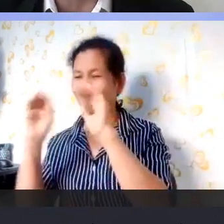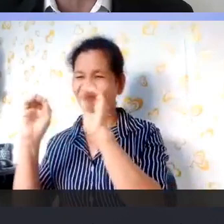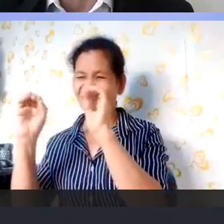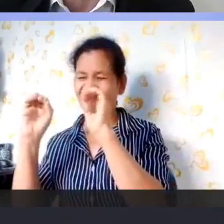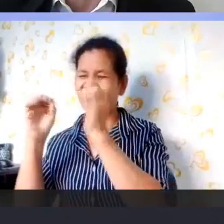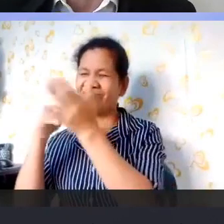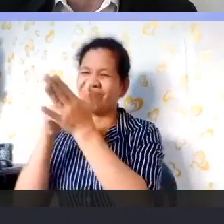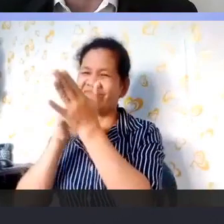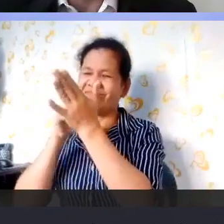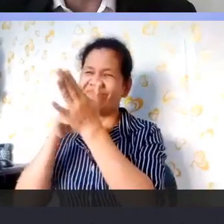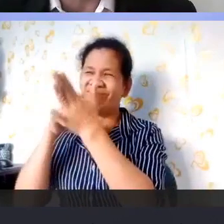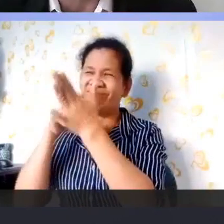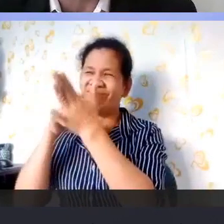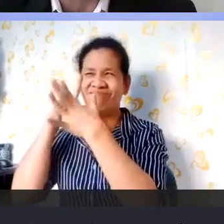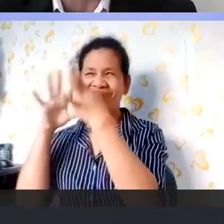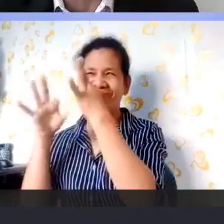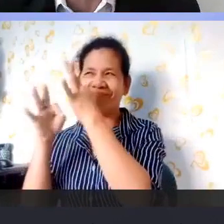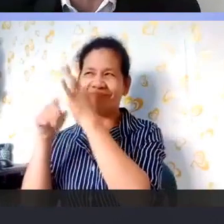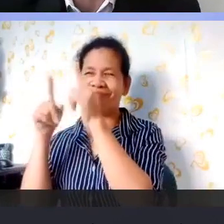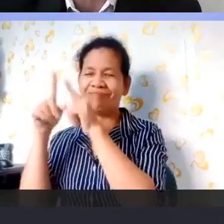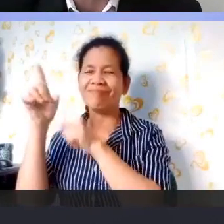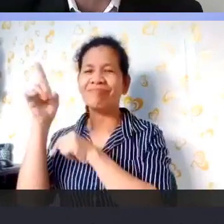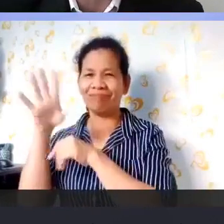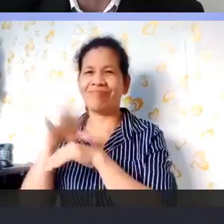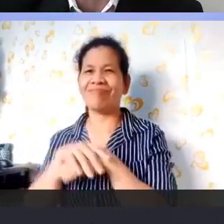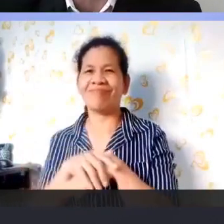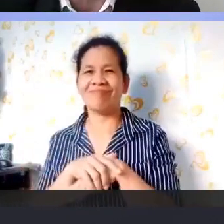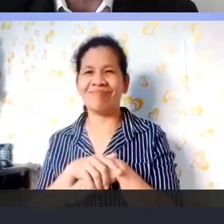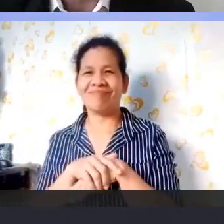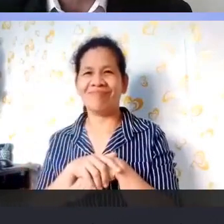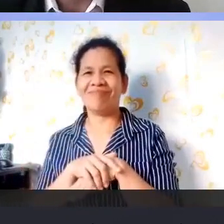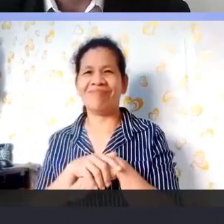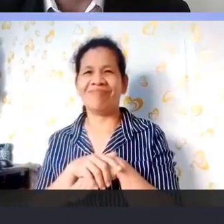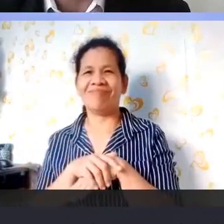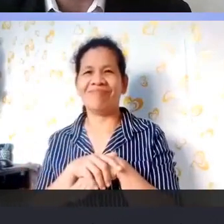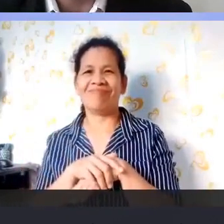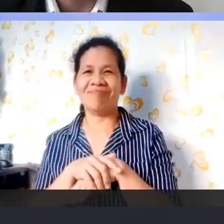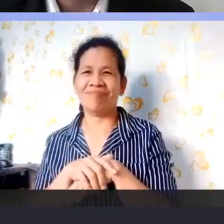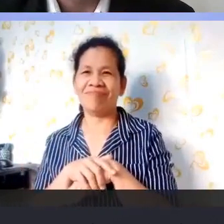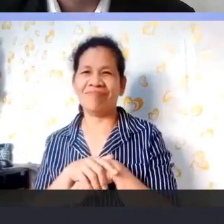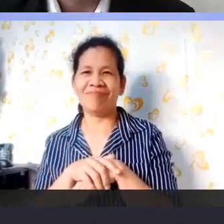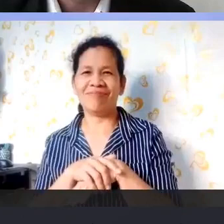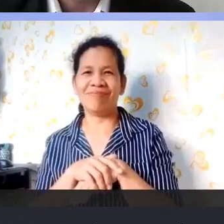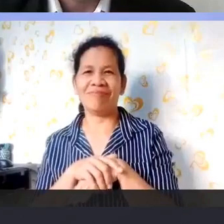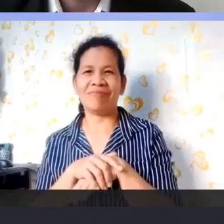kay God. Aba, tama, no? Oo, tama yan. Hugot Lera Ann. Ha?